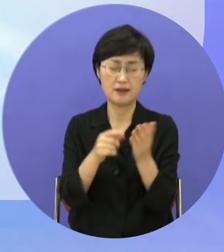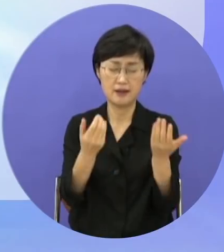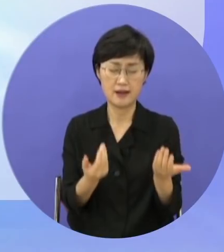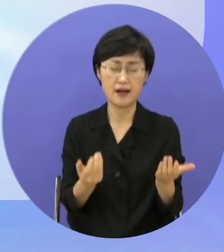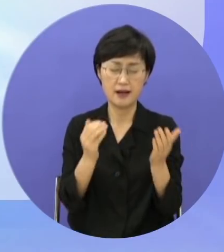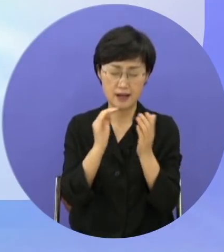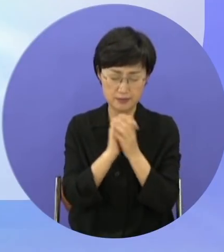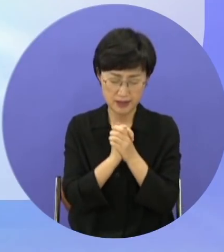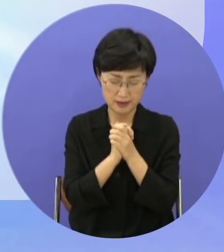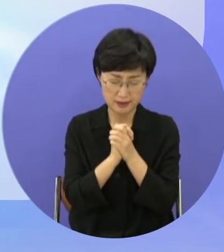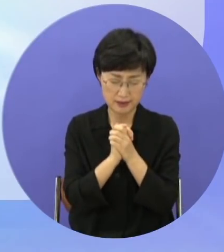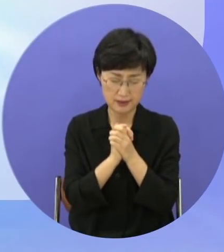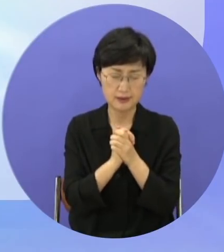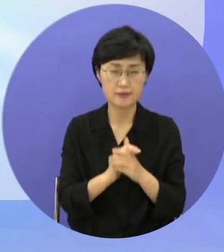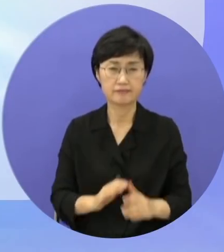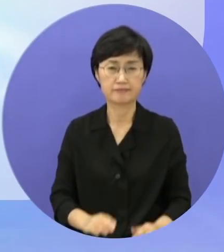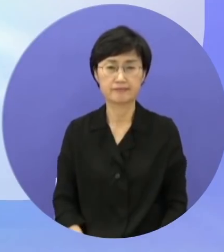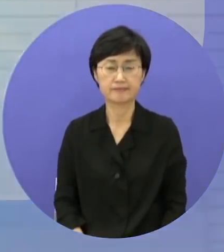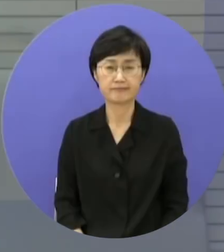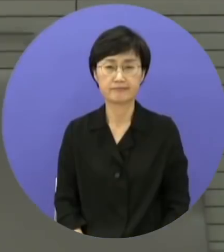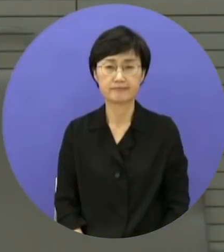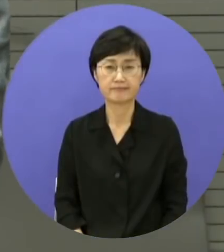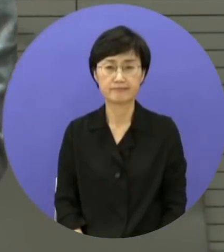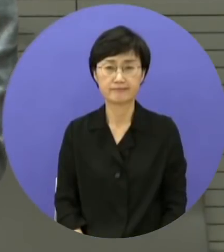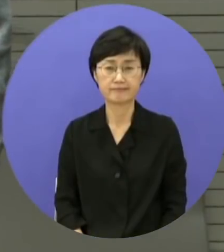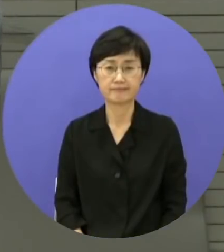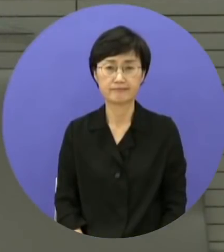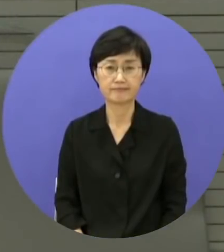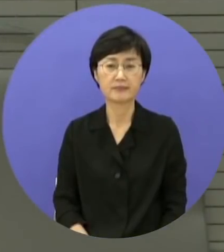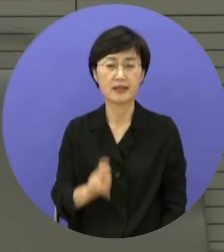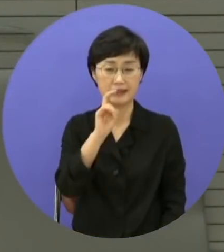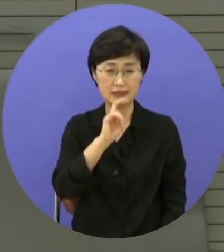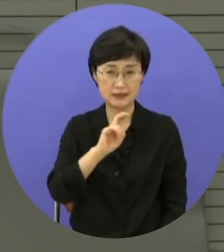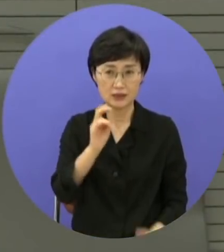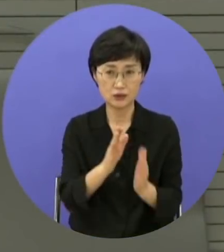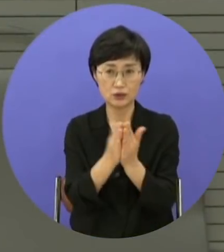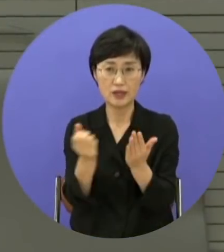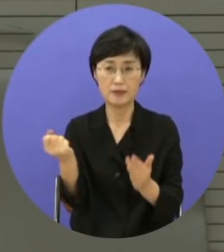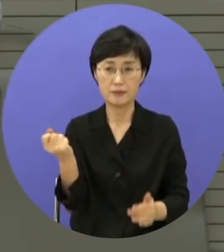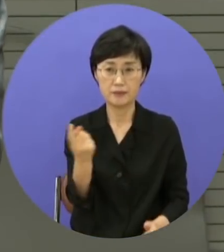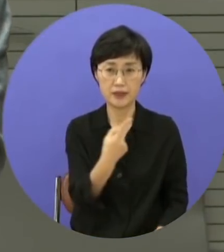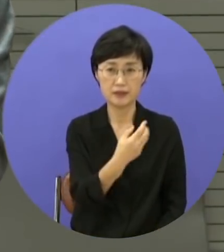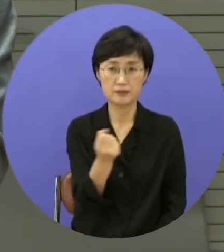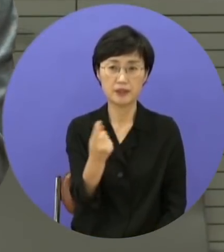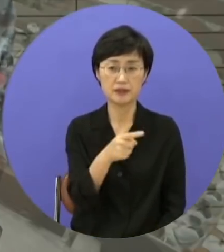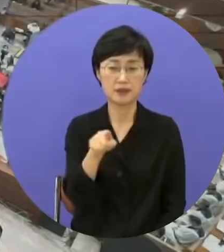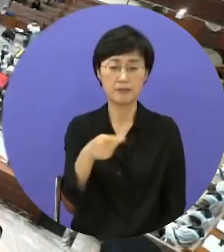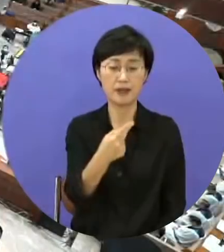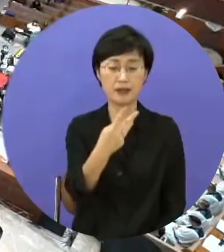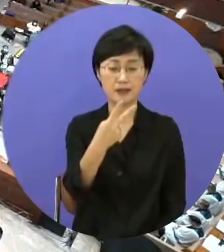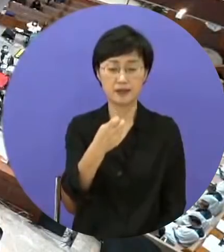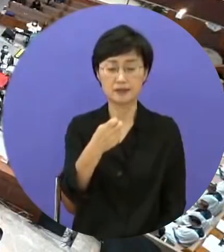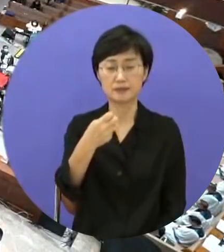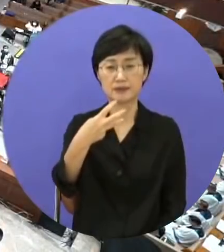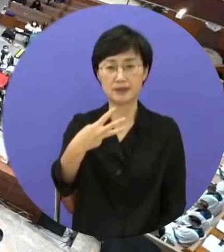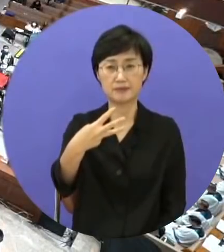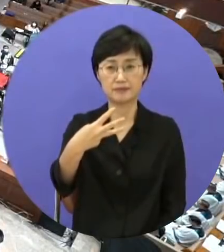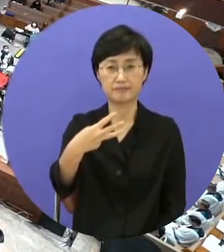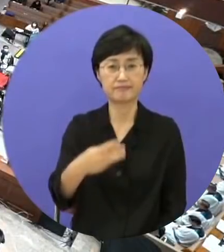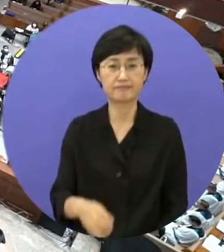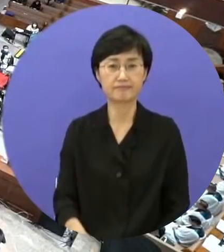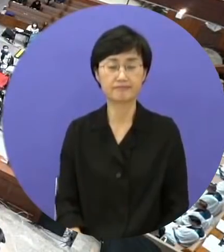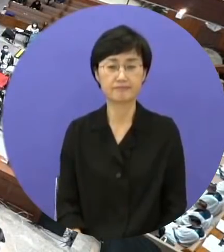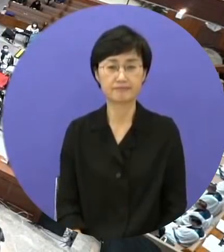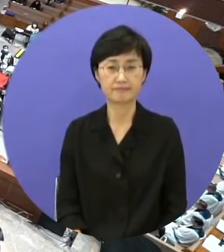것을 믿사옵나이다. 아멘. 찬송 123장을 찬송드립니다. Let us sing hymn 123